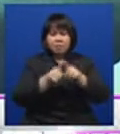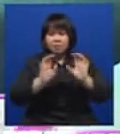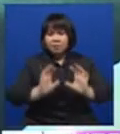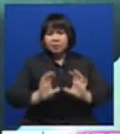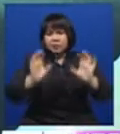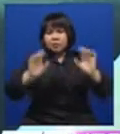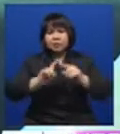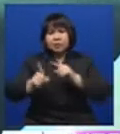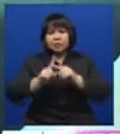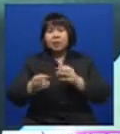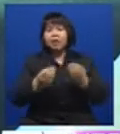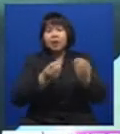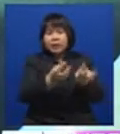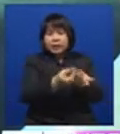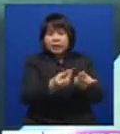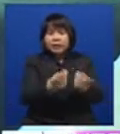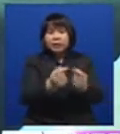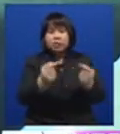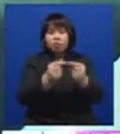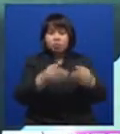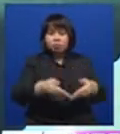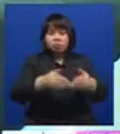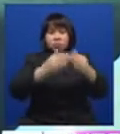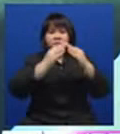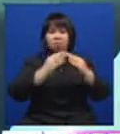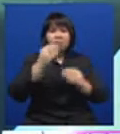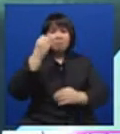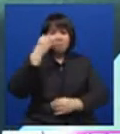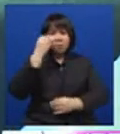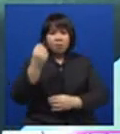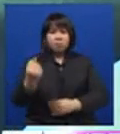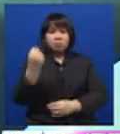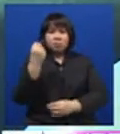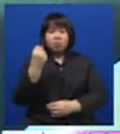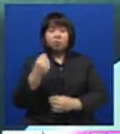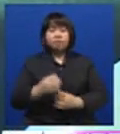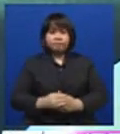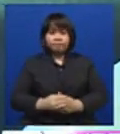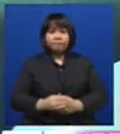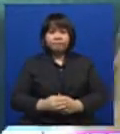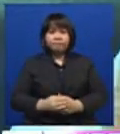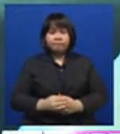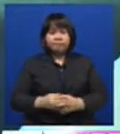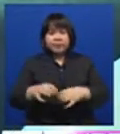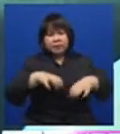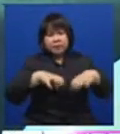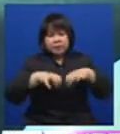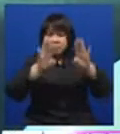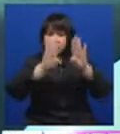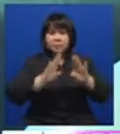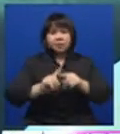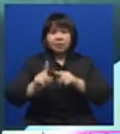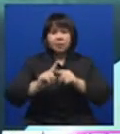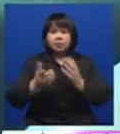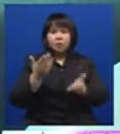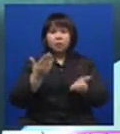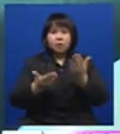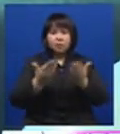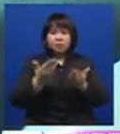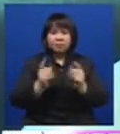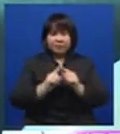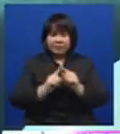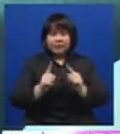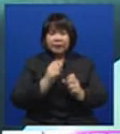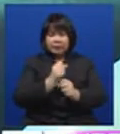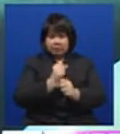ขาจะให้ที่มาเพื่อก่อสร้างเป็นบ้านมั่นคงจัดรูปอะไรต่างๆเนี่ย ก็ต้องไป